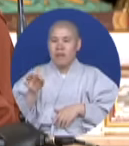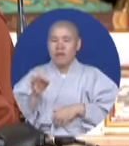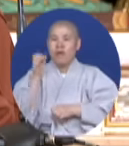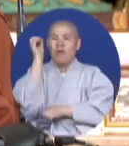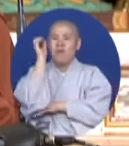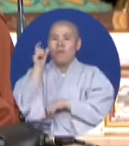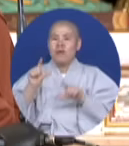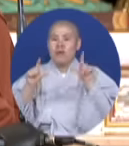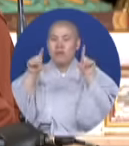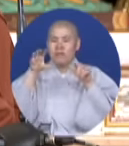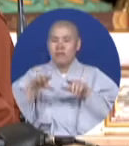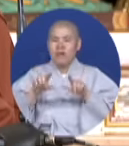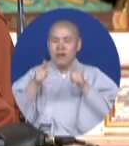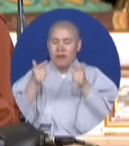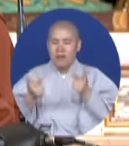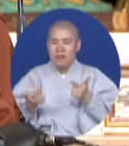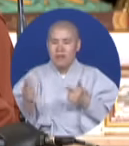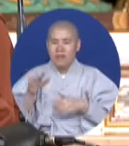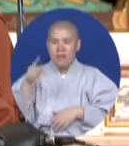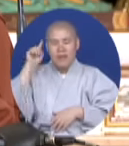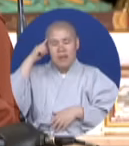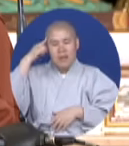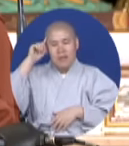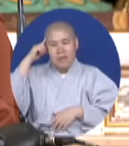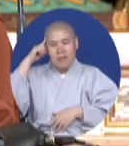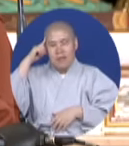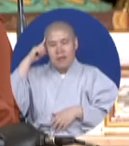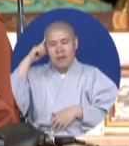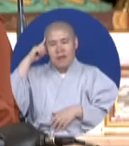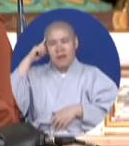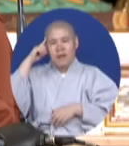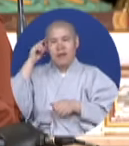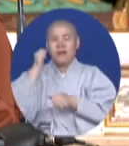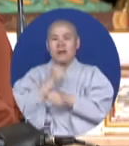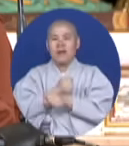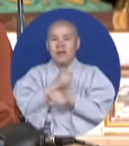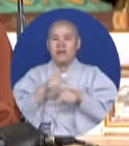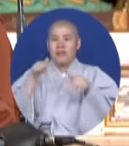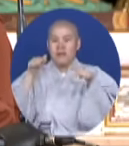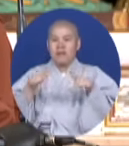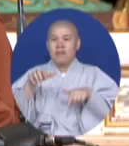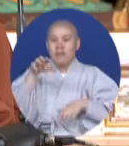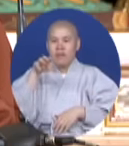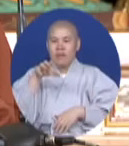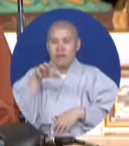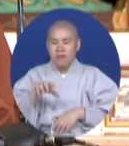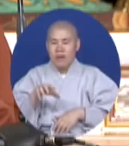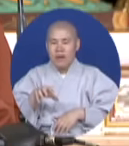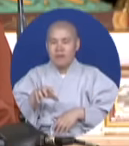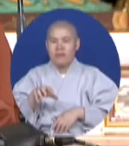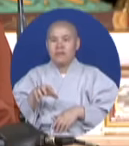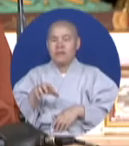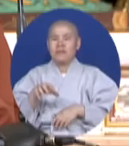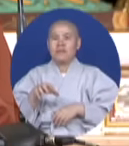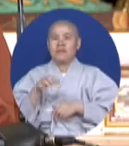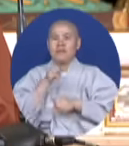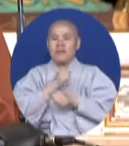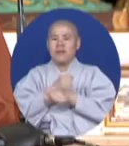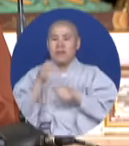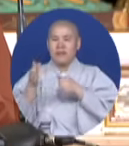생각으로 여기는 서방이다 이렇게 생각했기 때문에 그건 사거든요